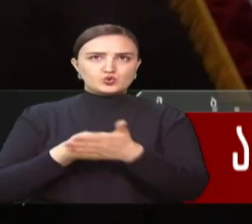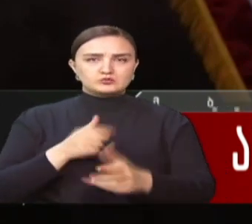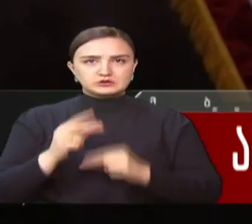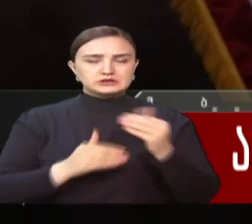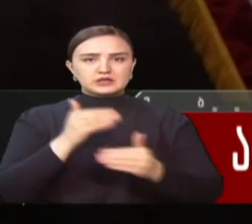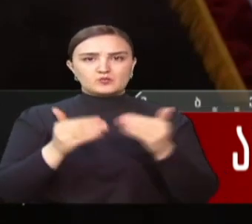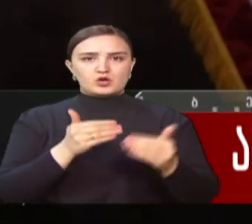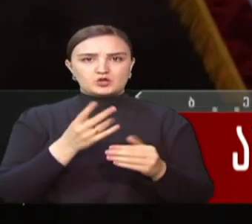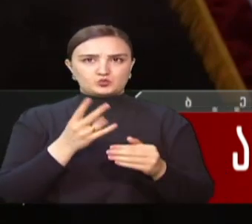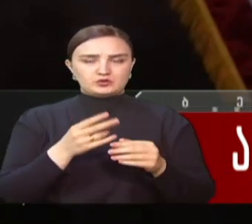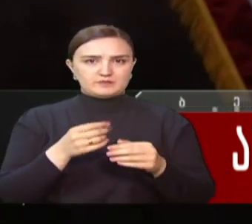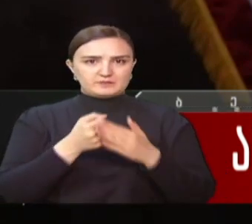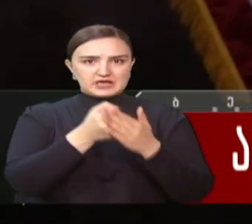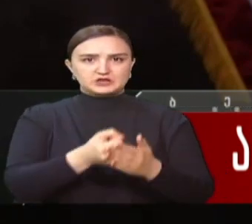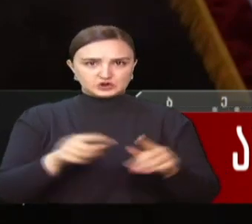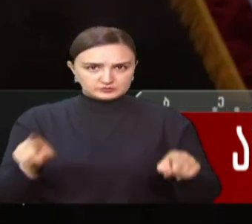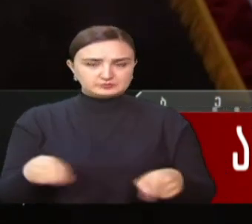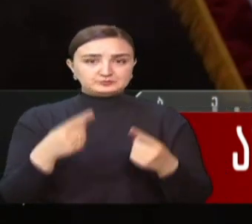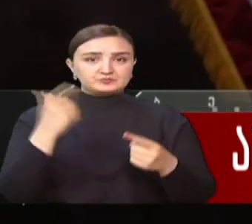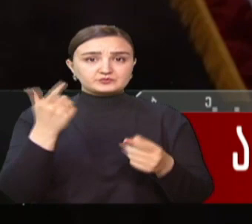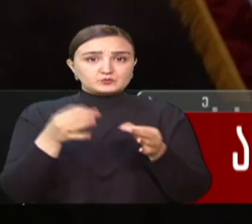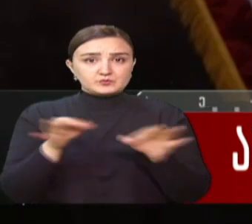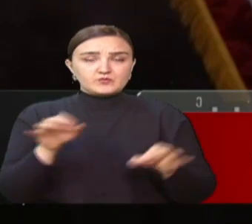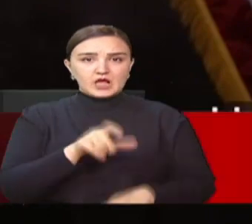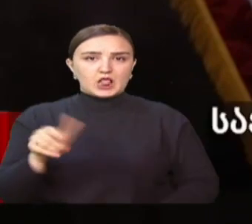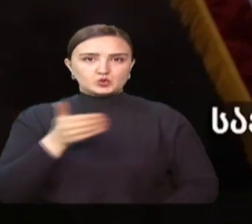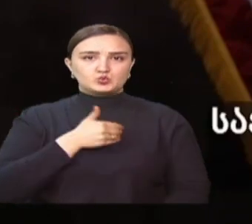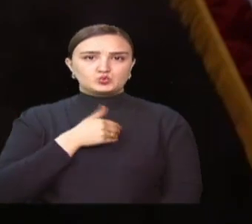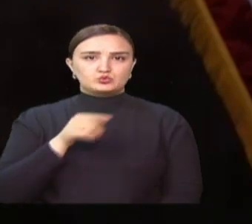დემოკრატიული საზოგადოების შენებაში, რაც მათ ასე ცხადად სურთ და იმსახურებენ.